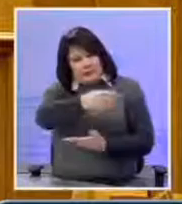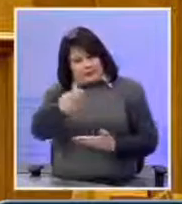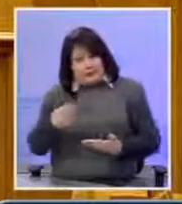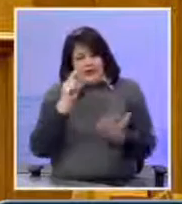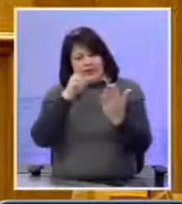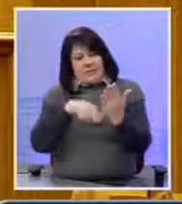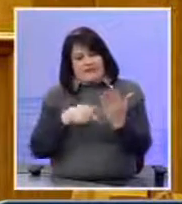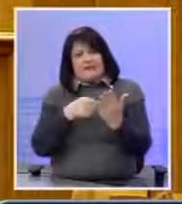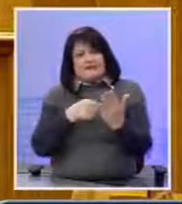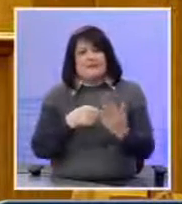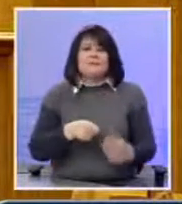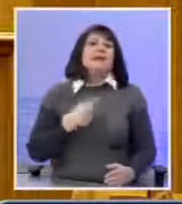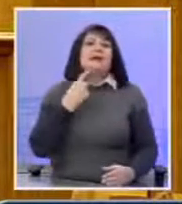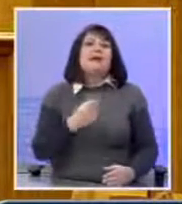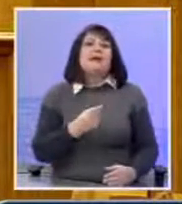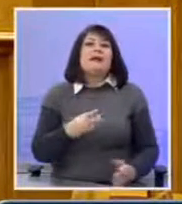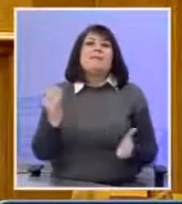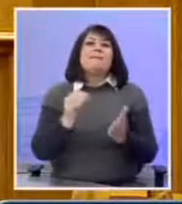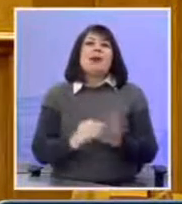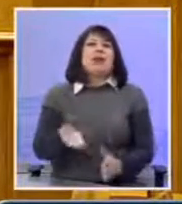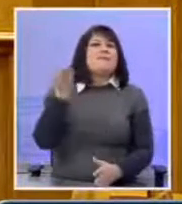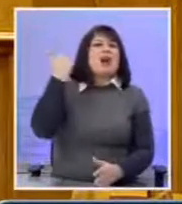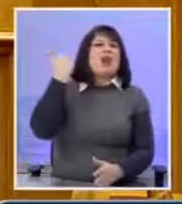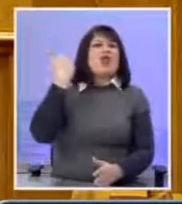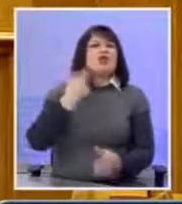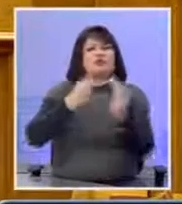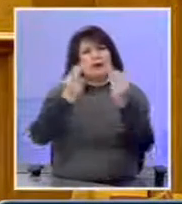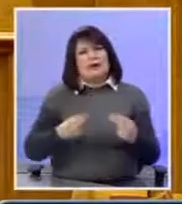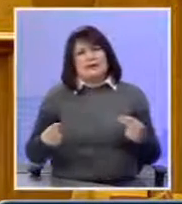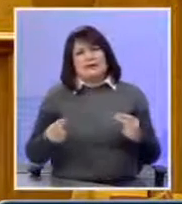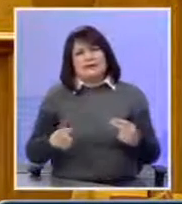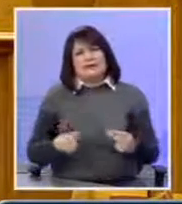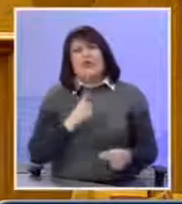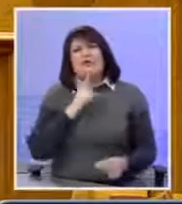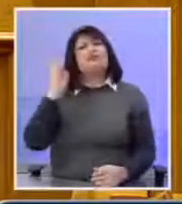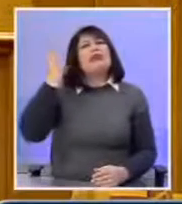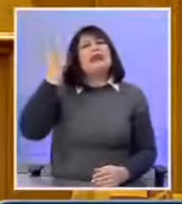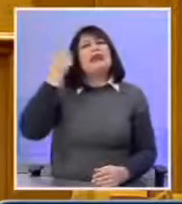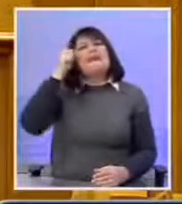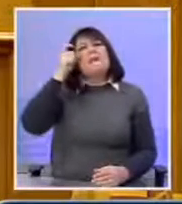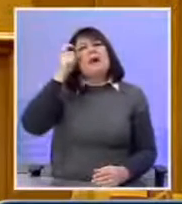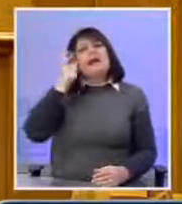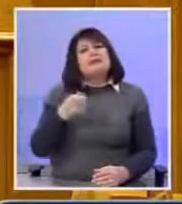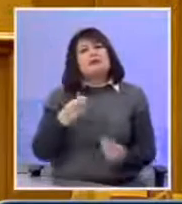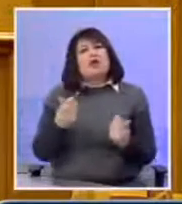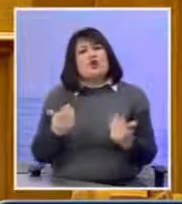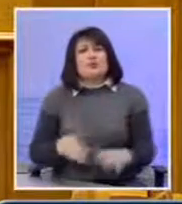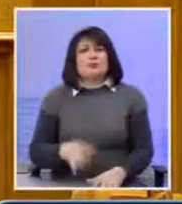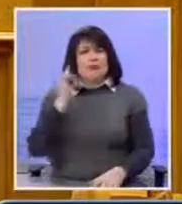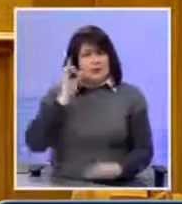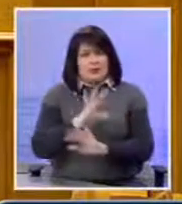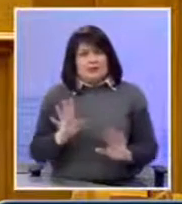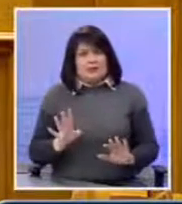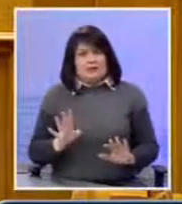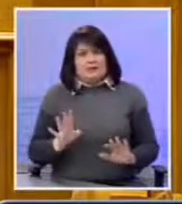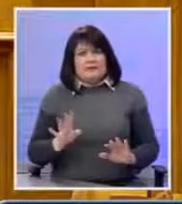λέτε ότι η λύση είναι η επιστροφή στο χτες. Η λύση είναι η επιστροφή στην κυβέρνηση Σαμαρά. Μα δεν έχετε καταλάβει ότι